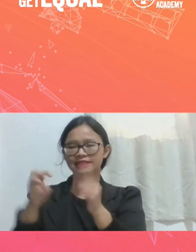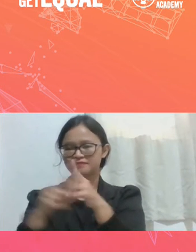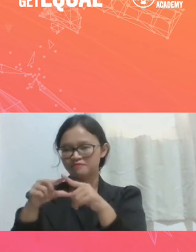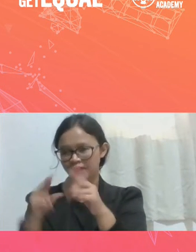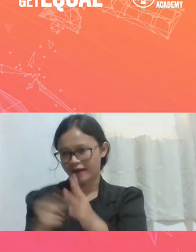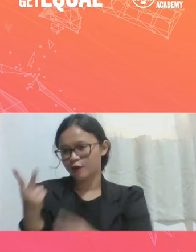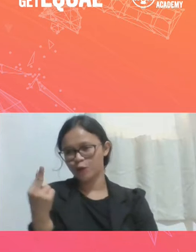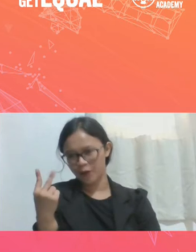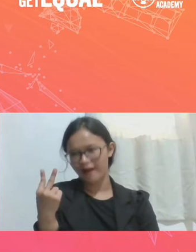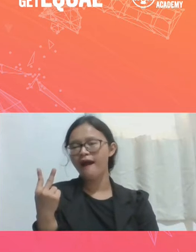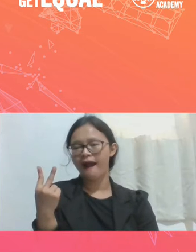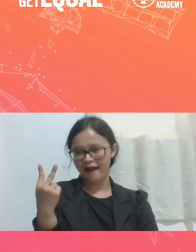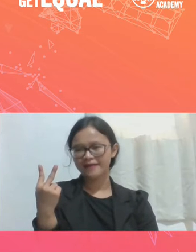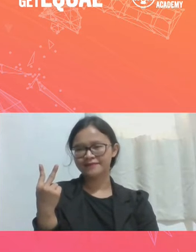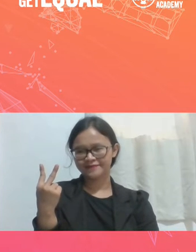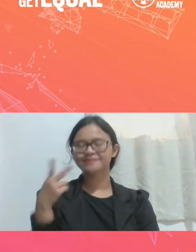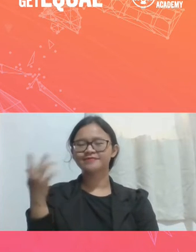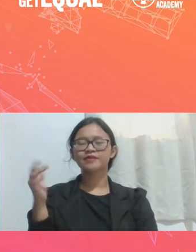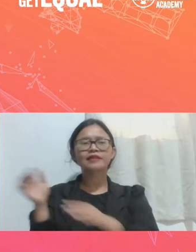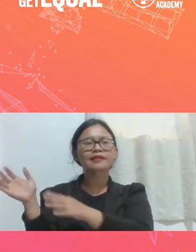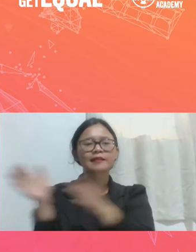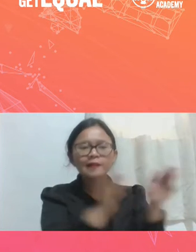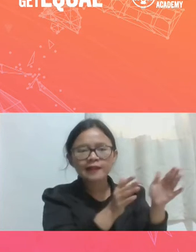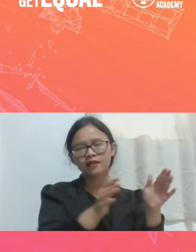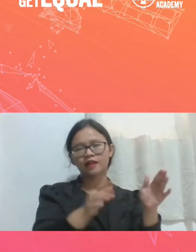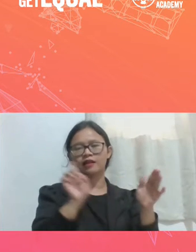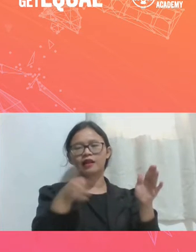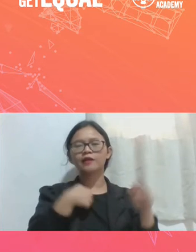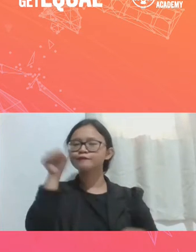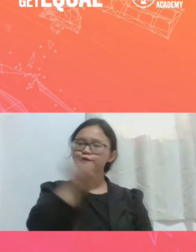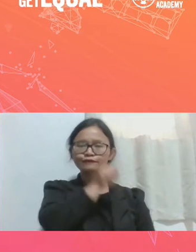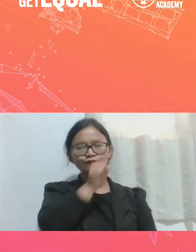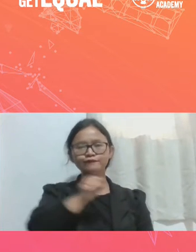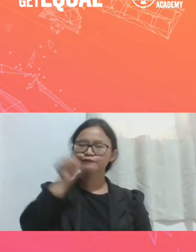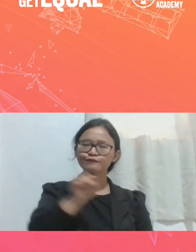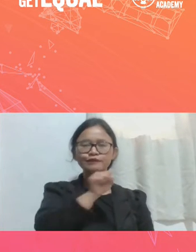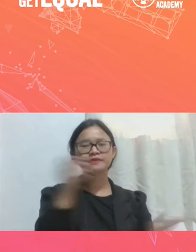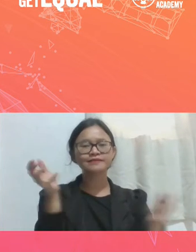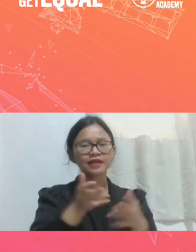Selanjutnya, akan ada penampilan musik akustik dari Lala Carmela.